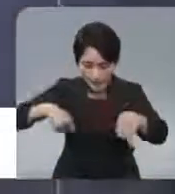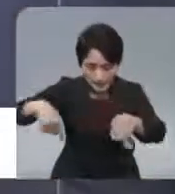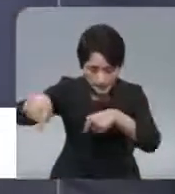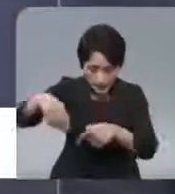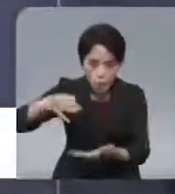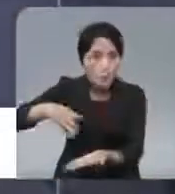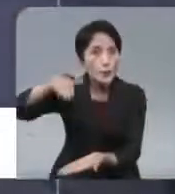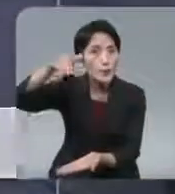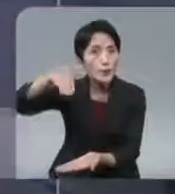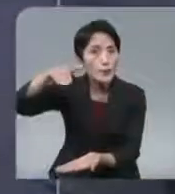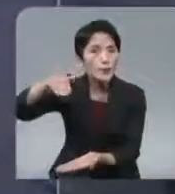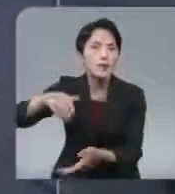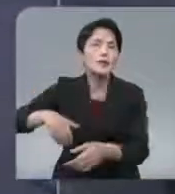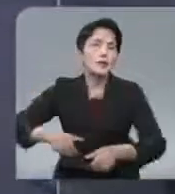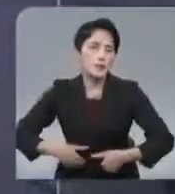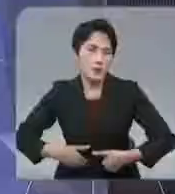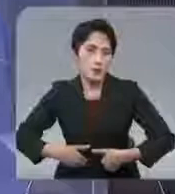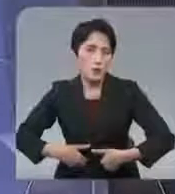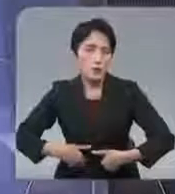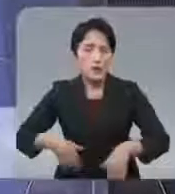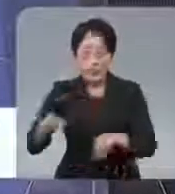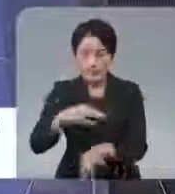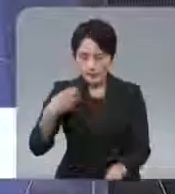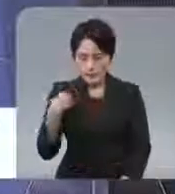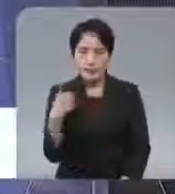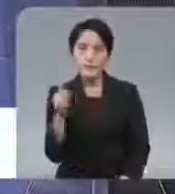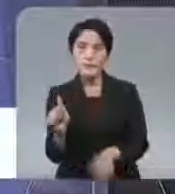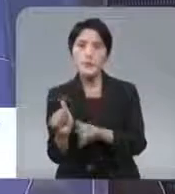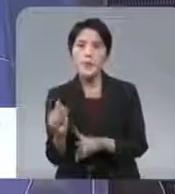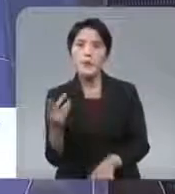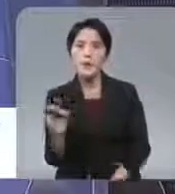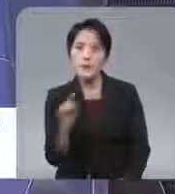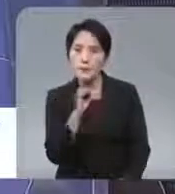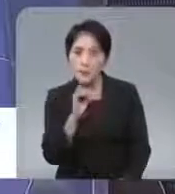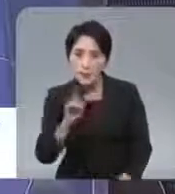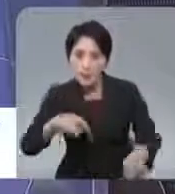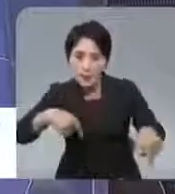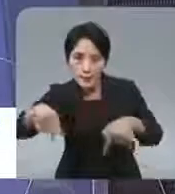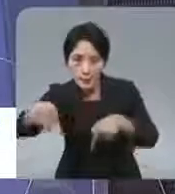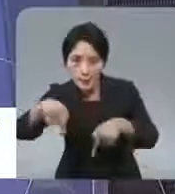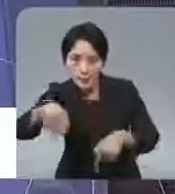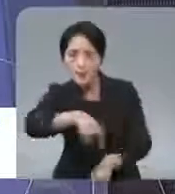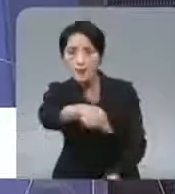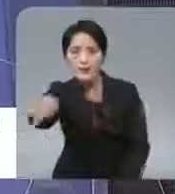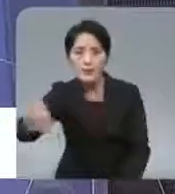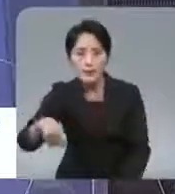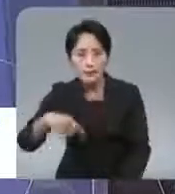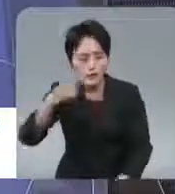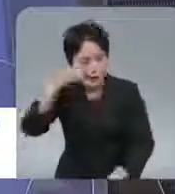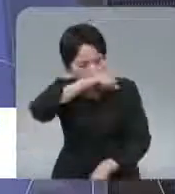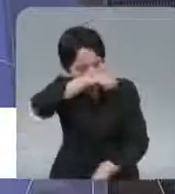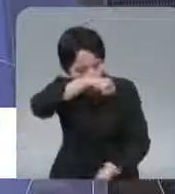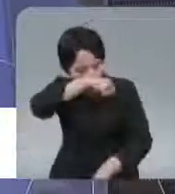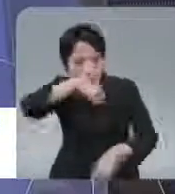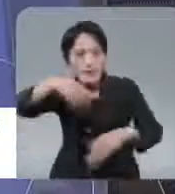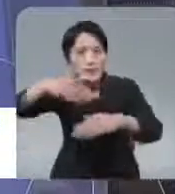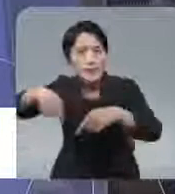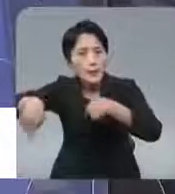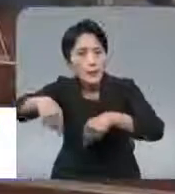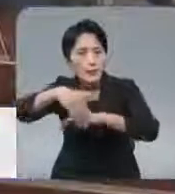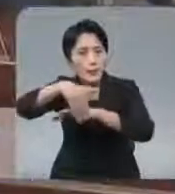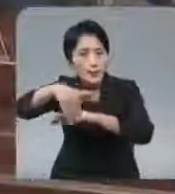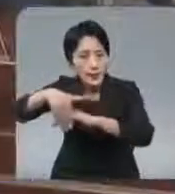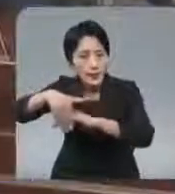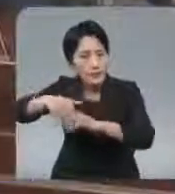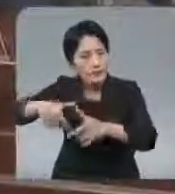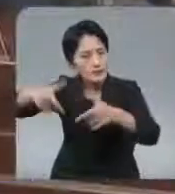на фоне восстановления экономики лице премьер-министра планирование финансов хан нам ги заявил что правительство также стремиться к реализации